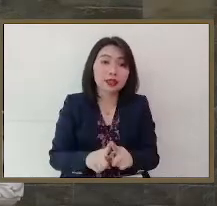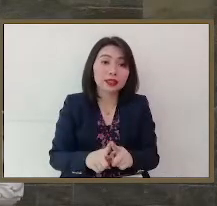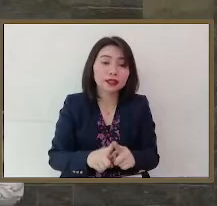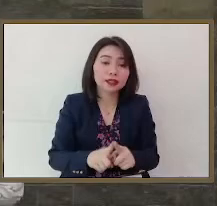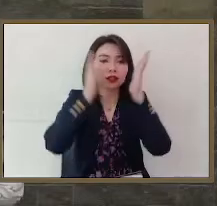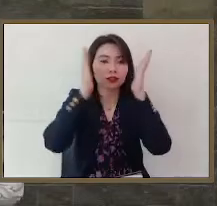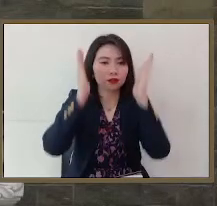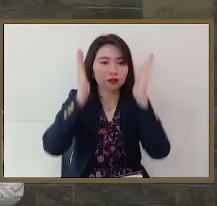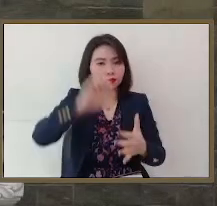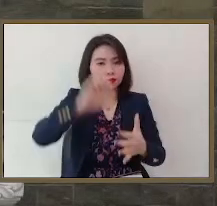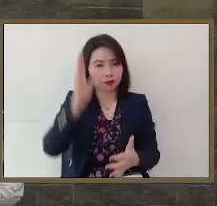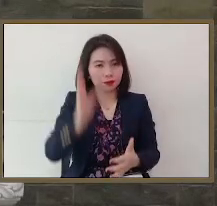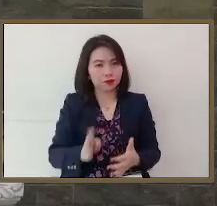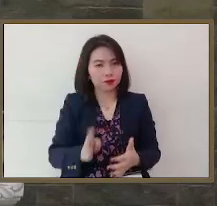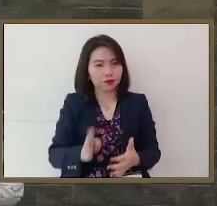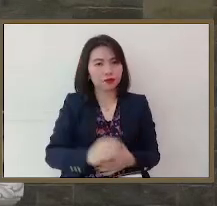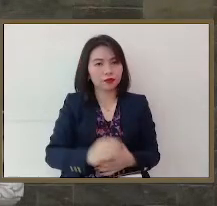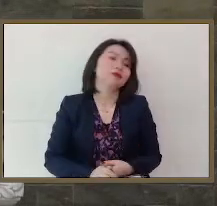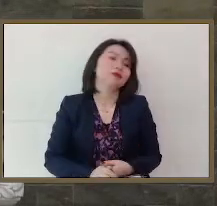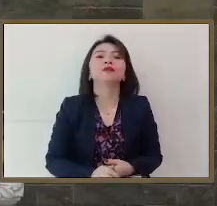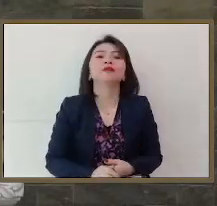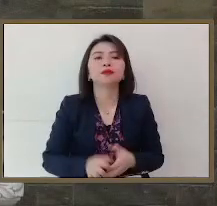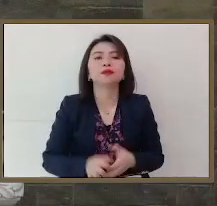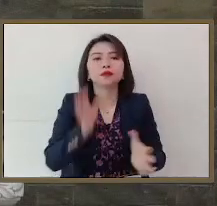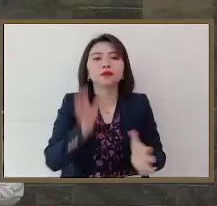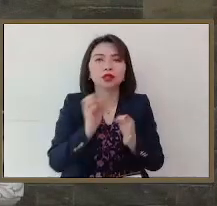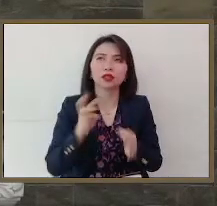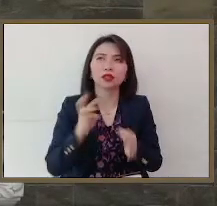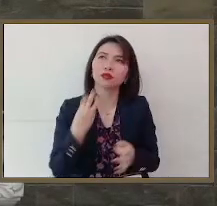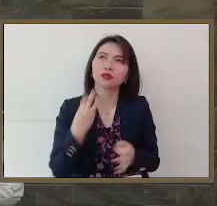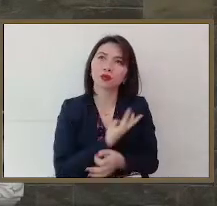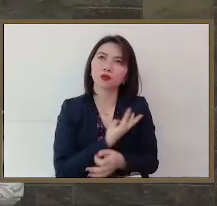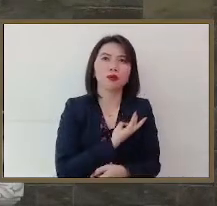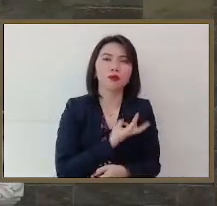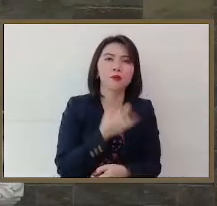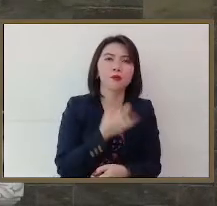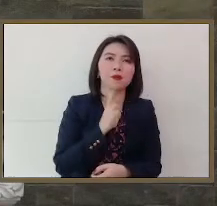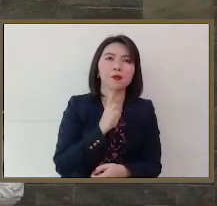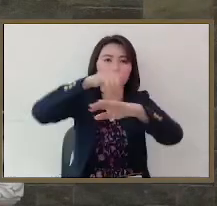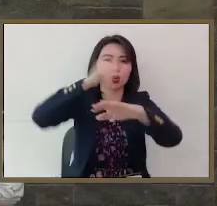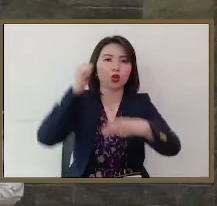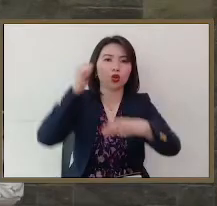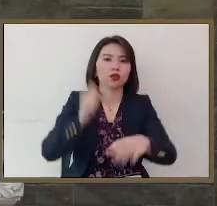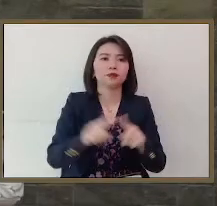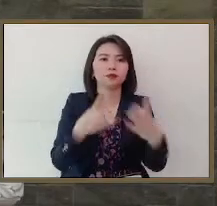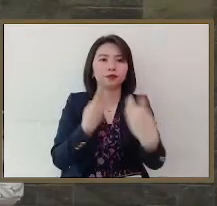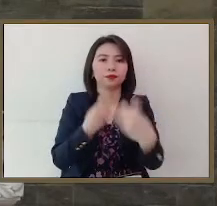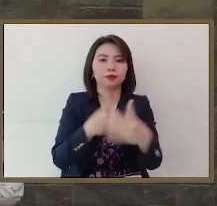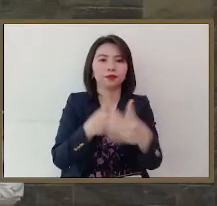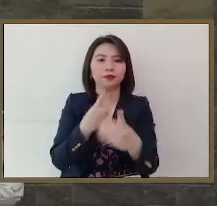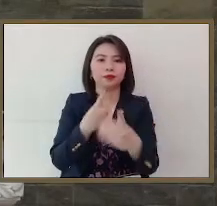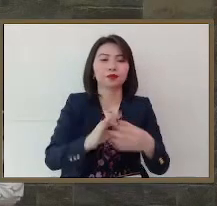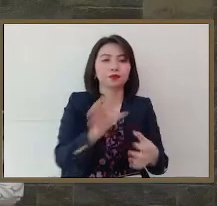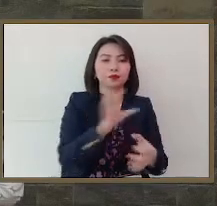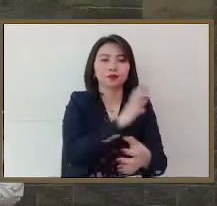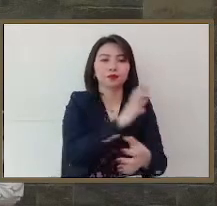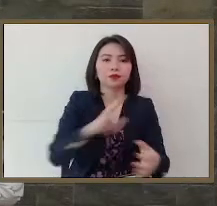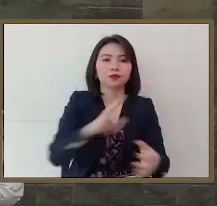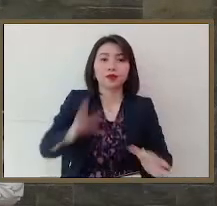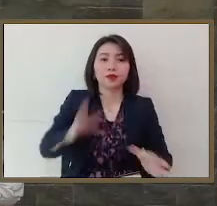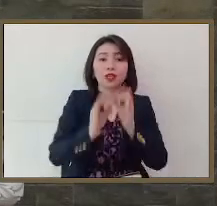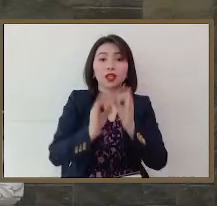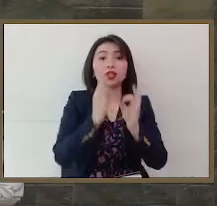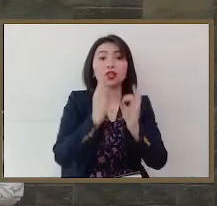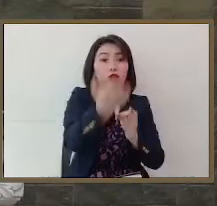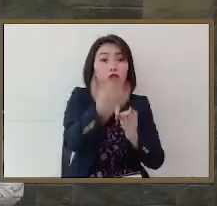Kung tayo po mga kapatid, tinatawag disciples of the Lord Jesus Christ, if you call yourself a